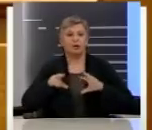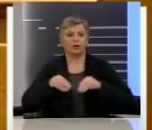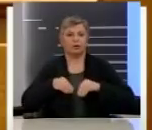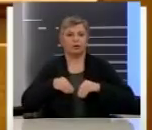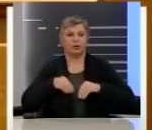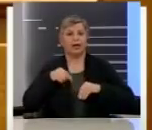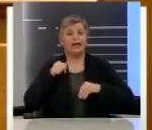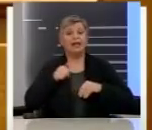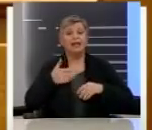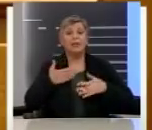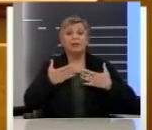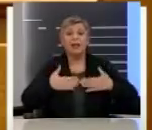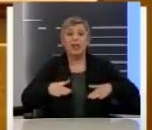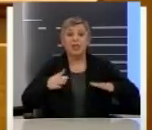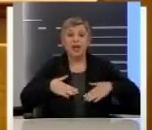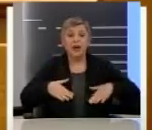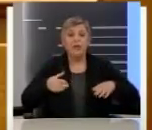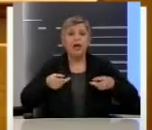ελευθερία.